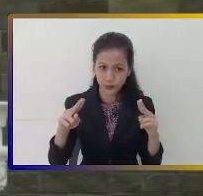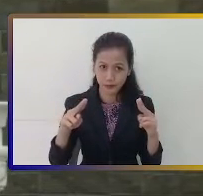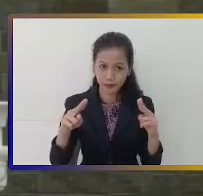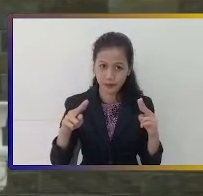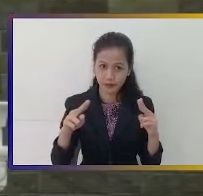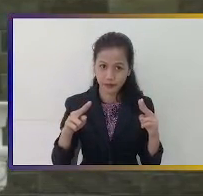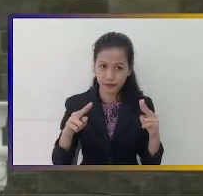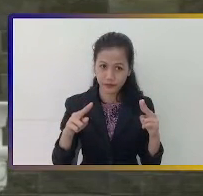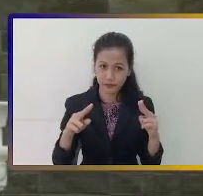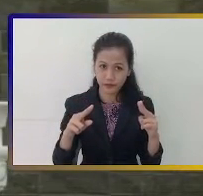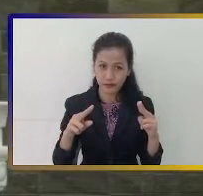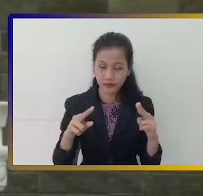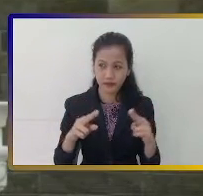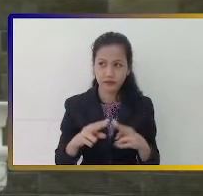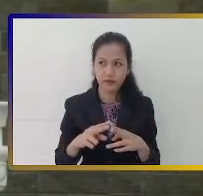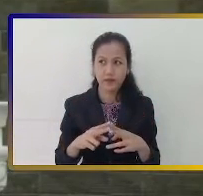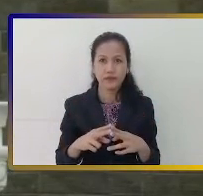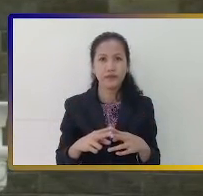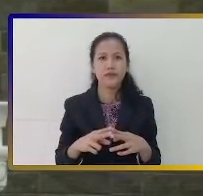hindi po yan totally sealed.